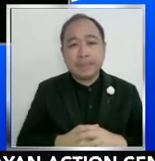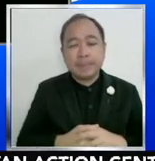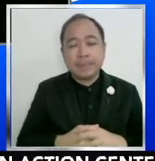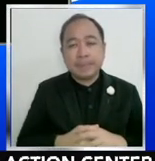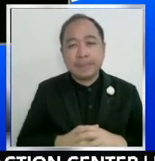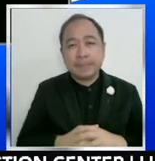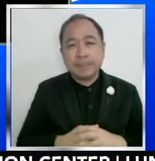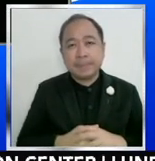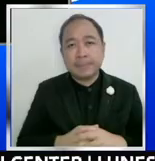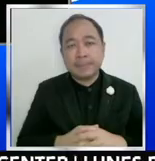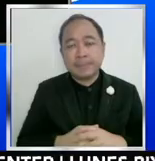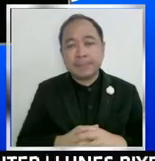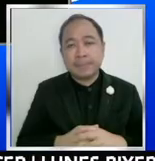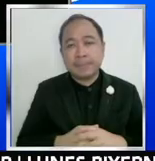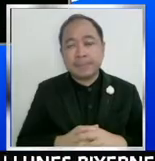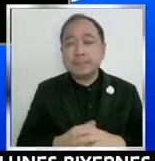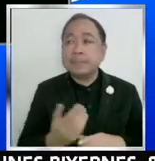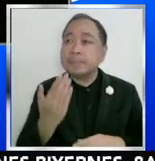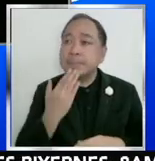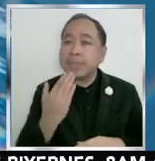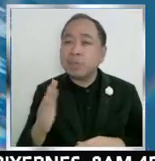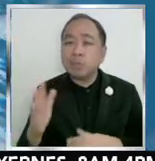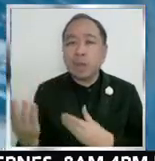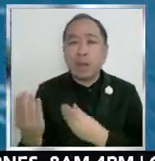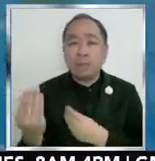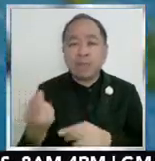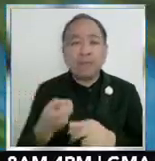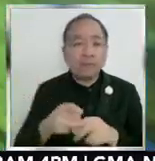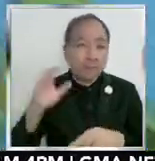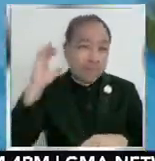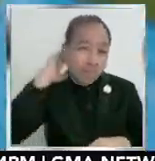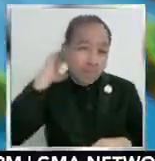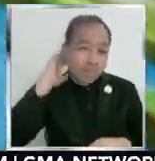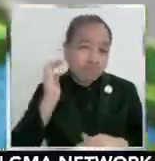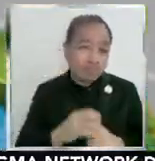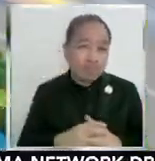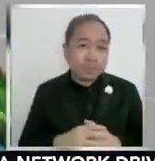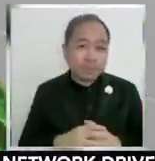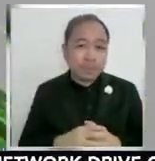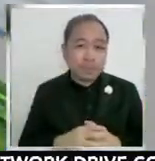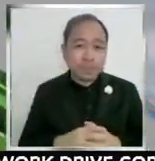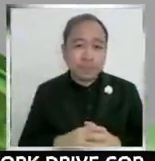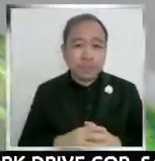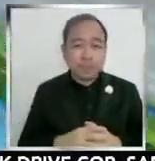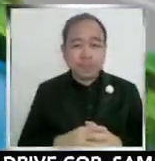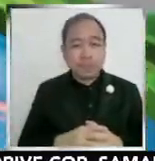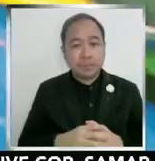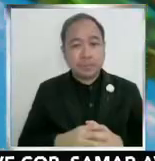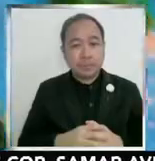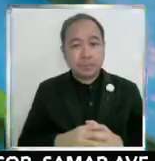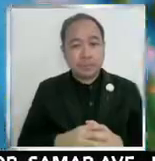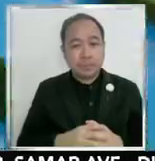GMA Regional TV. Juan Mindanao.